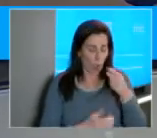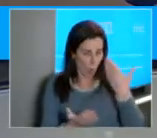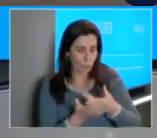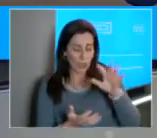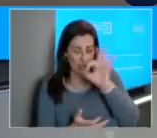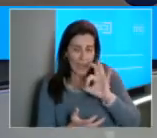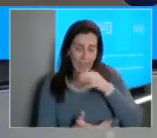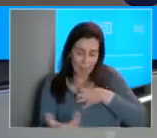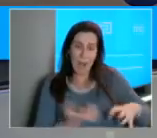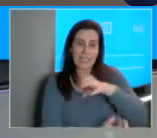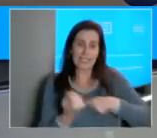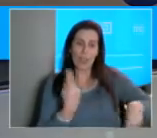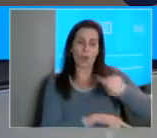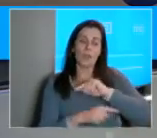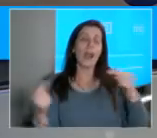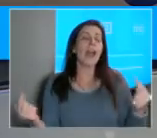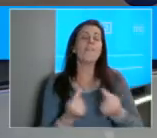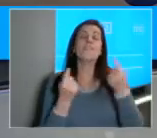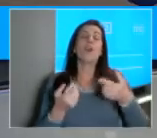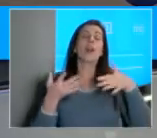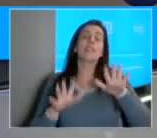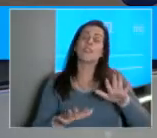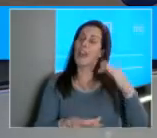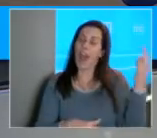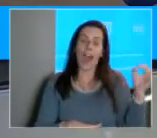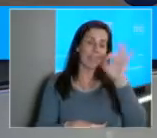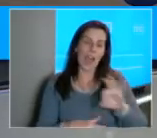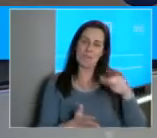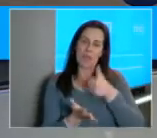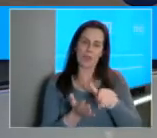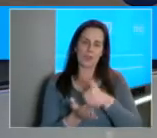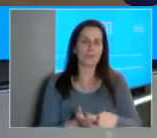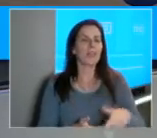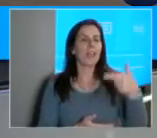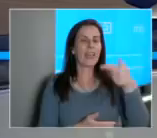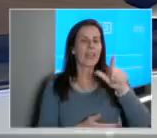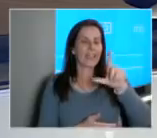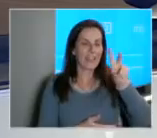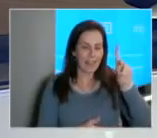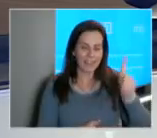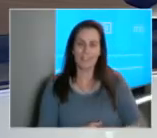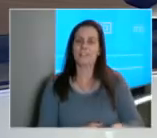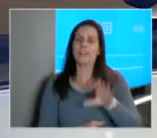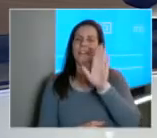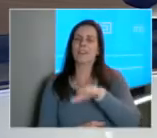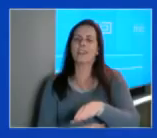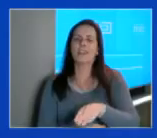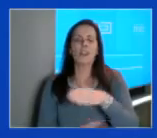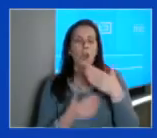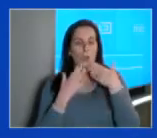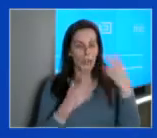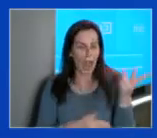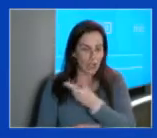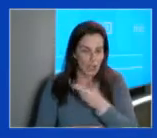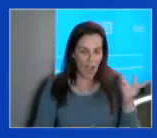אותנו, אין כמו ויכוח גזעני טוב. חד משמעית, קצת הדתיות. גלעד עידן, גלעד איימן ויניר קוזין, תודה